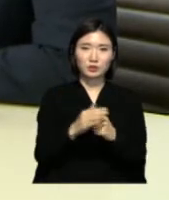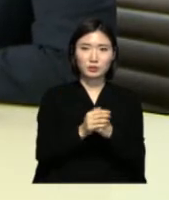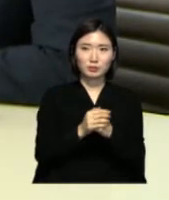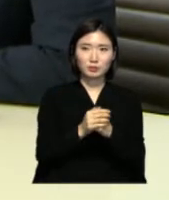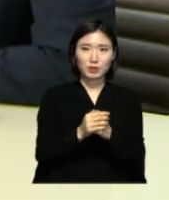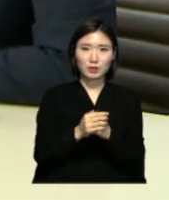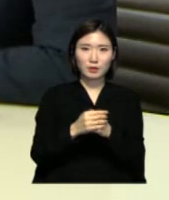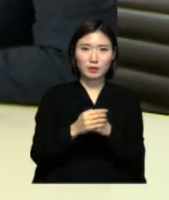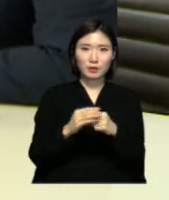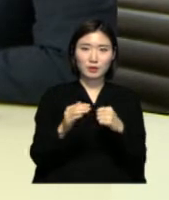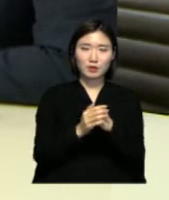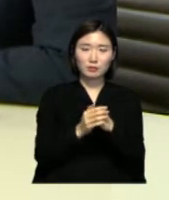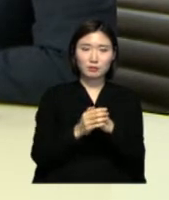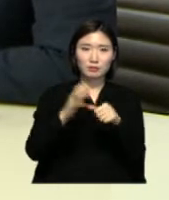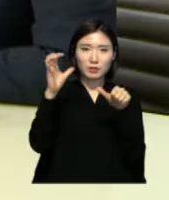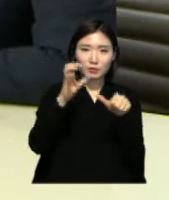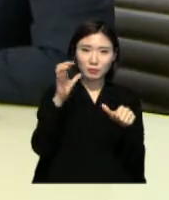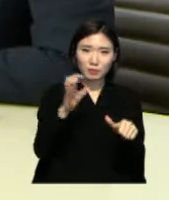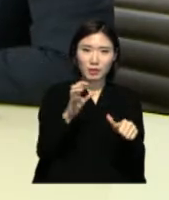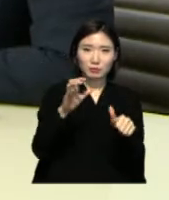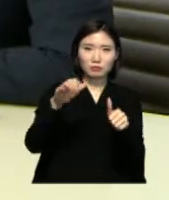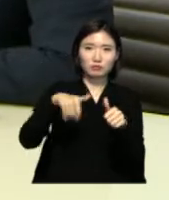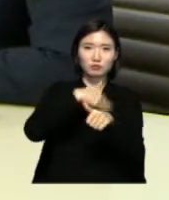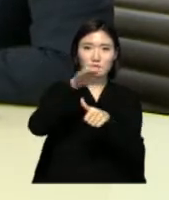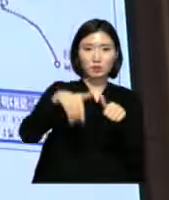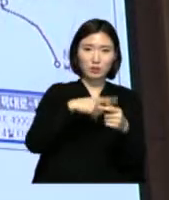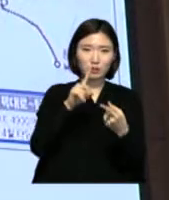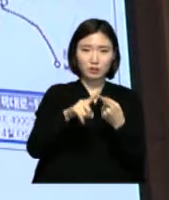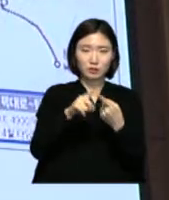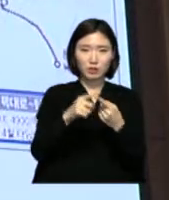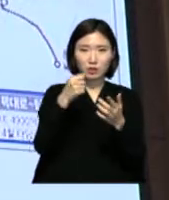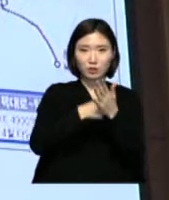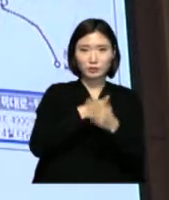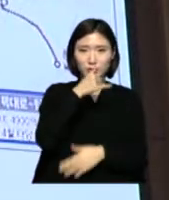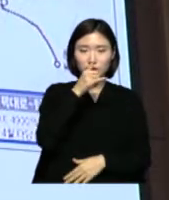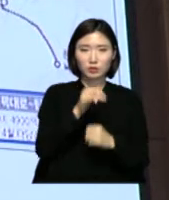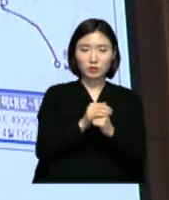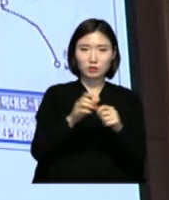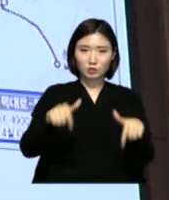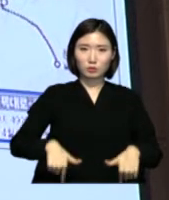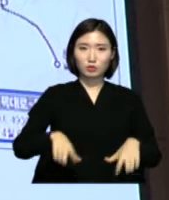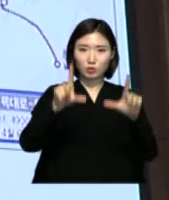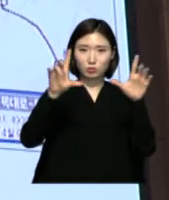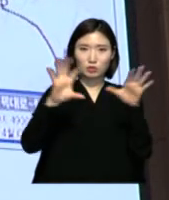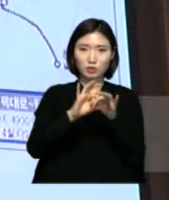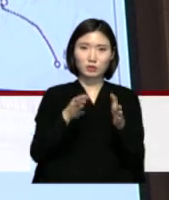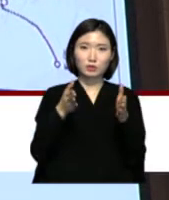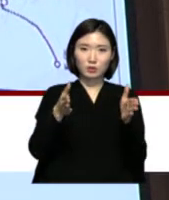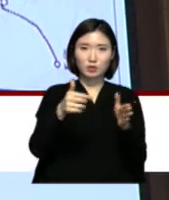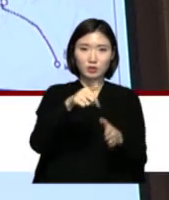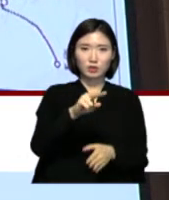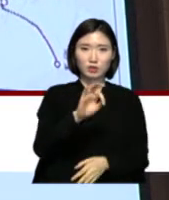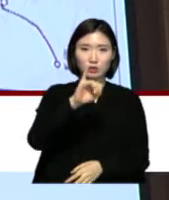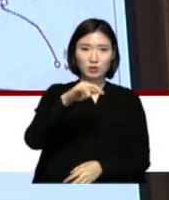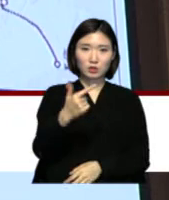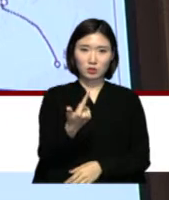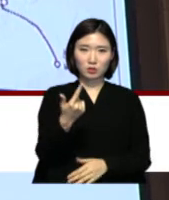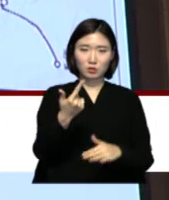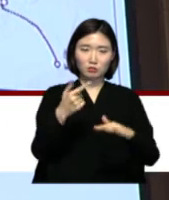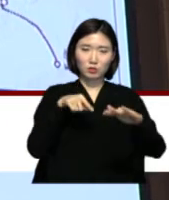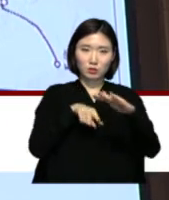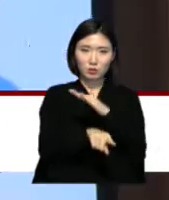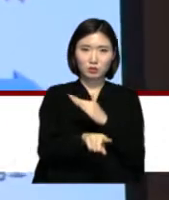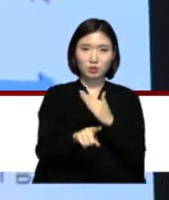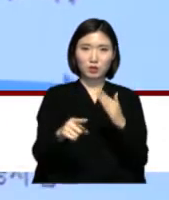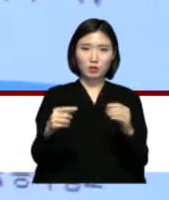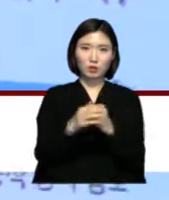지하화의 비판적인 여론에 대해서는 아쉬움을 드러냈습니다. 서부와 동부간선도로 그리고 경인고속도로 지하화가